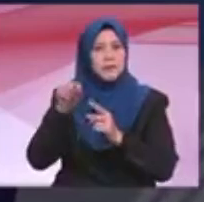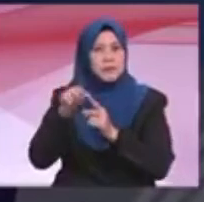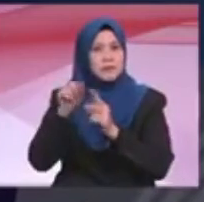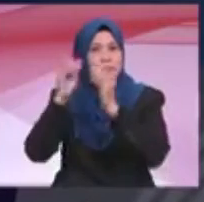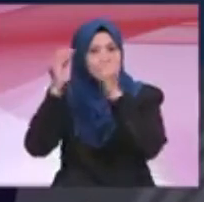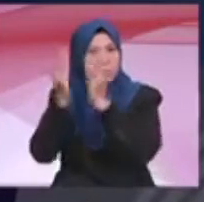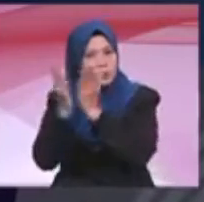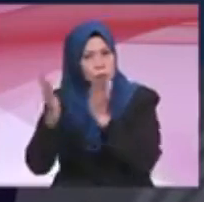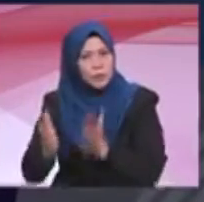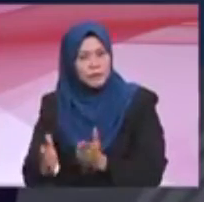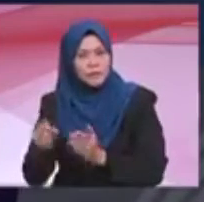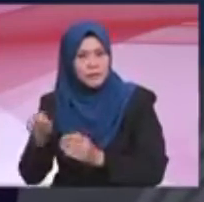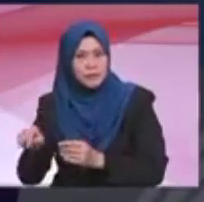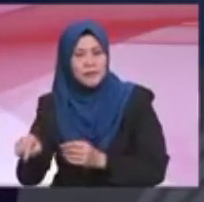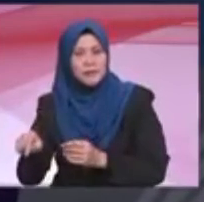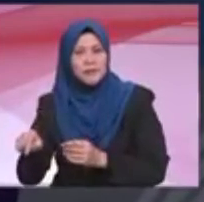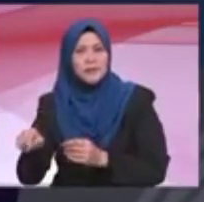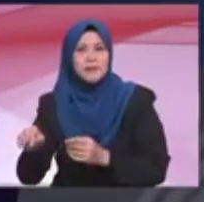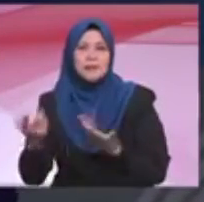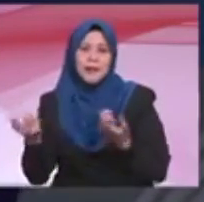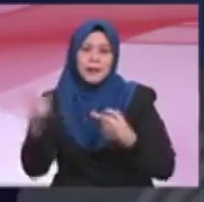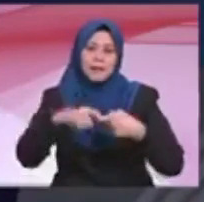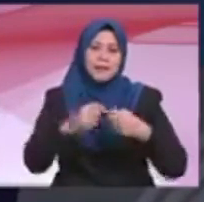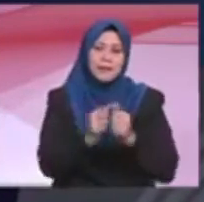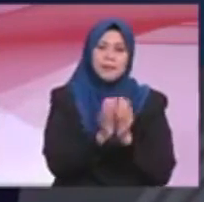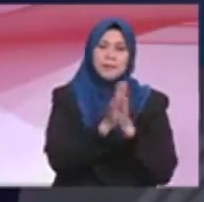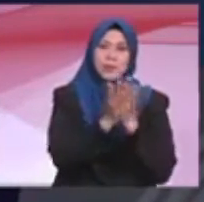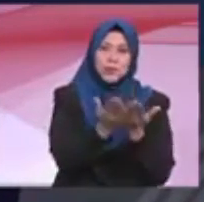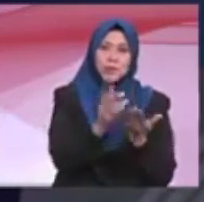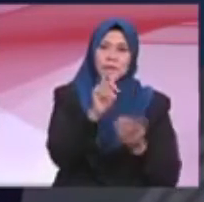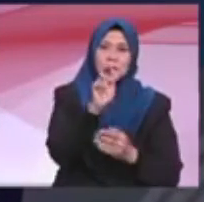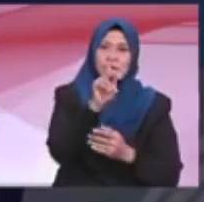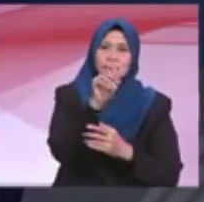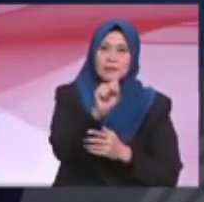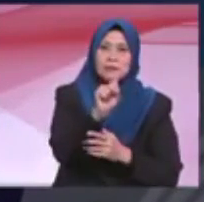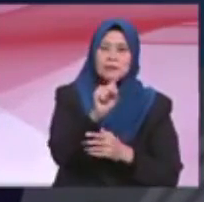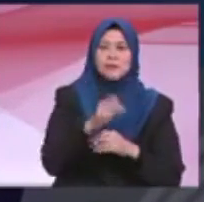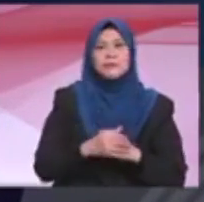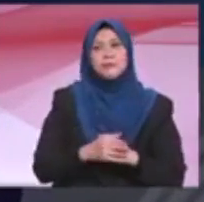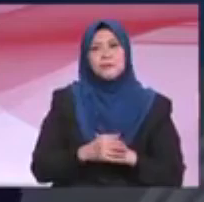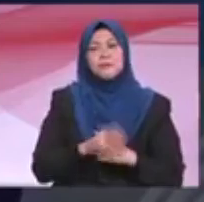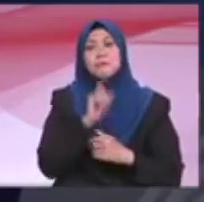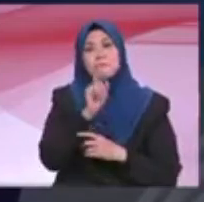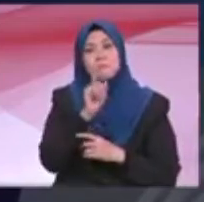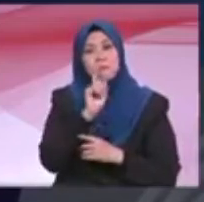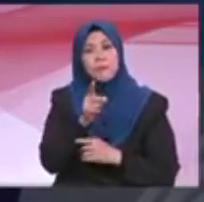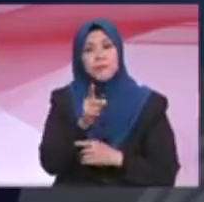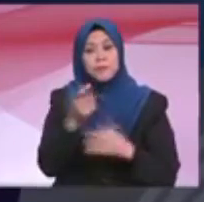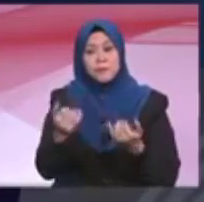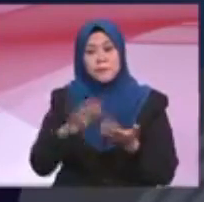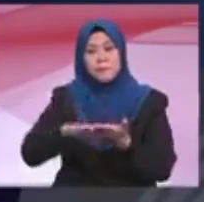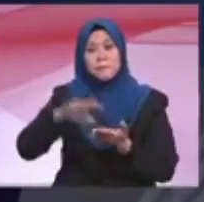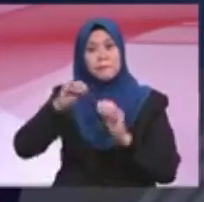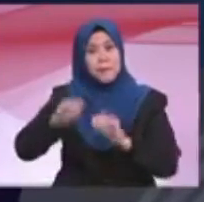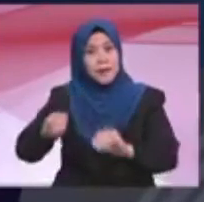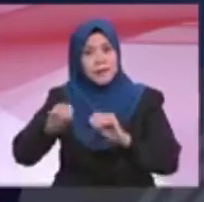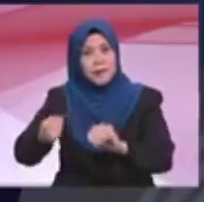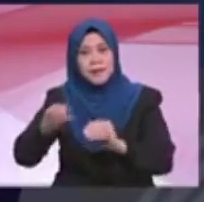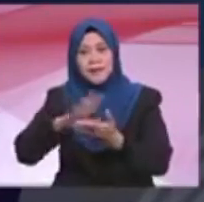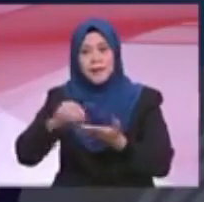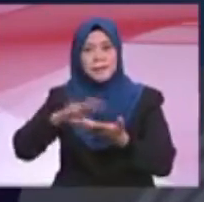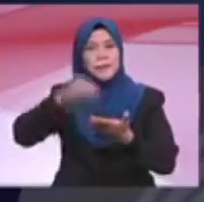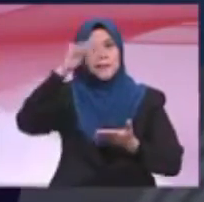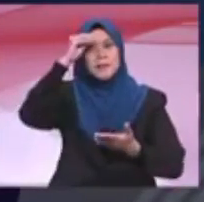boleh dilaksanakan berkaitan dengan buku teks ini. Kita sedar bahawa memang untuk pengajaran dan